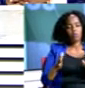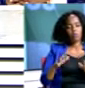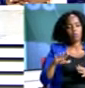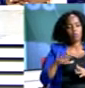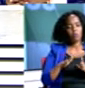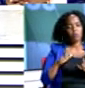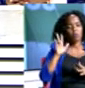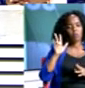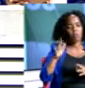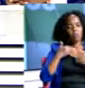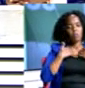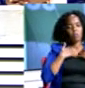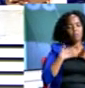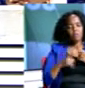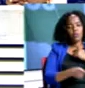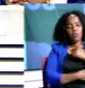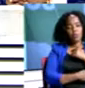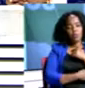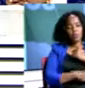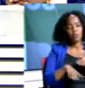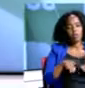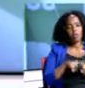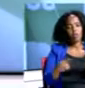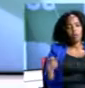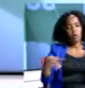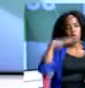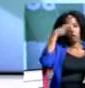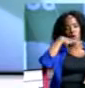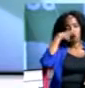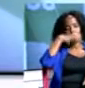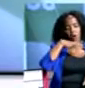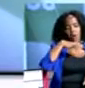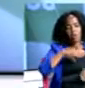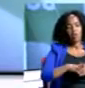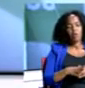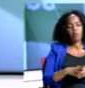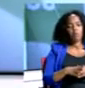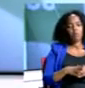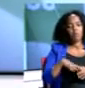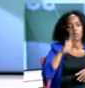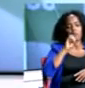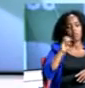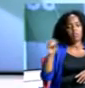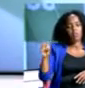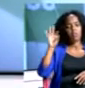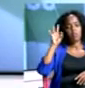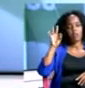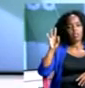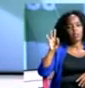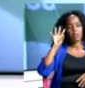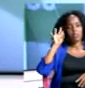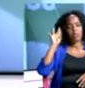tok qwanno dan kanam madbaye o uy percent sagaltami sadeti qaba jedan o iqama degree